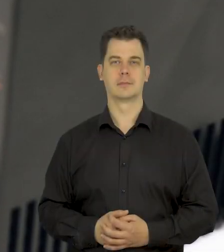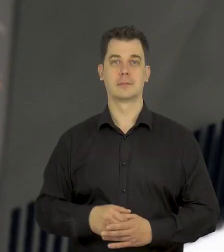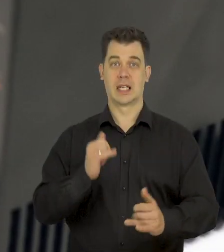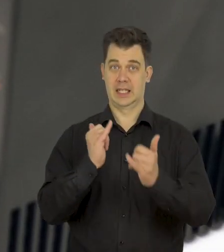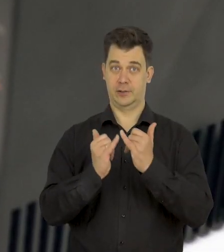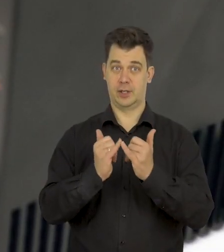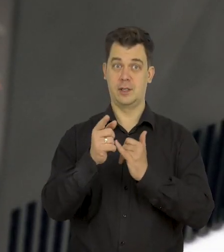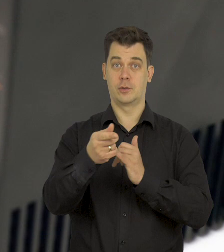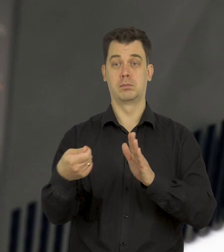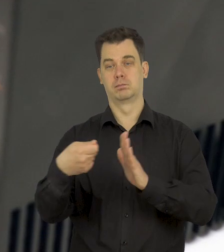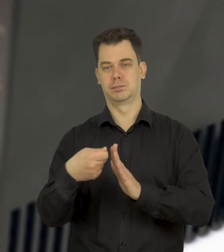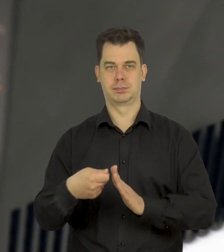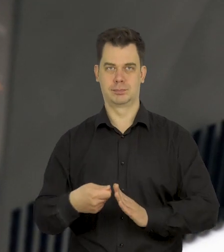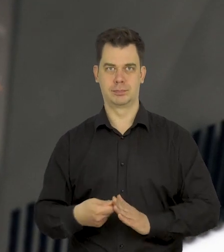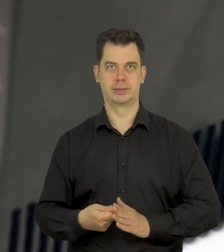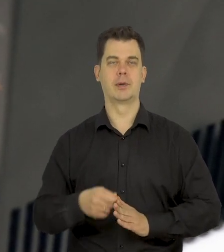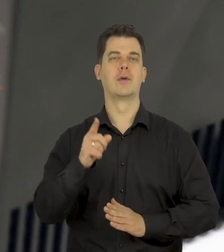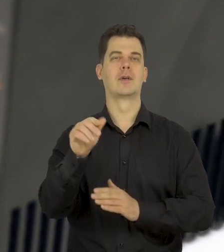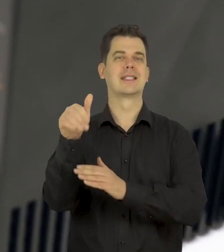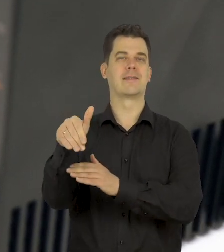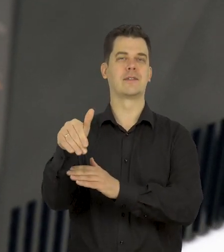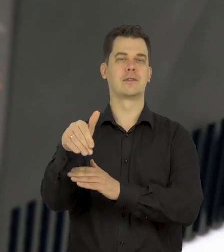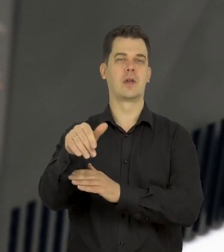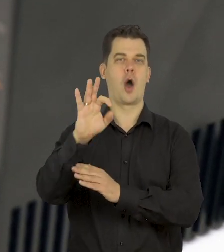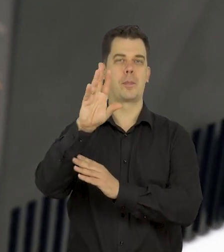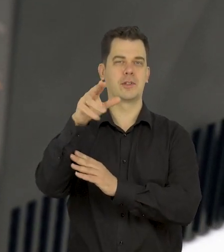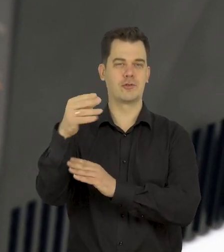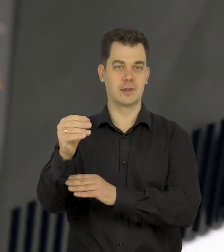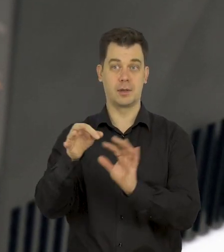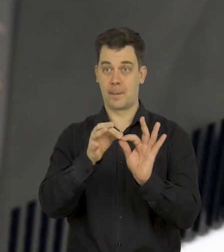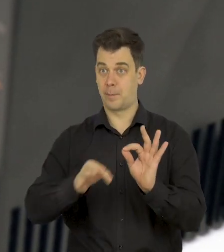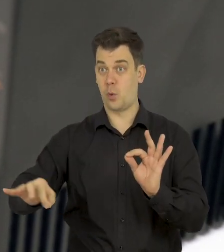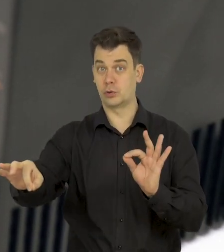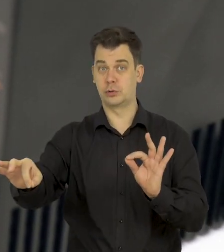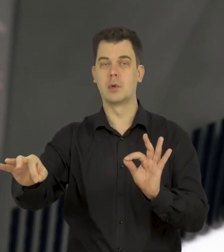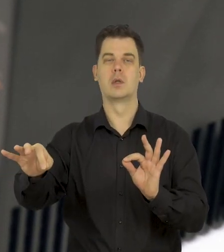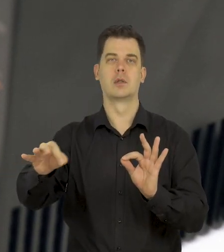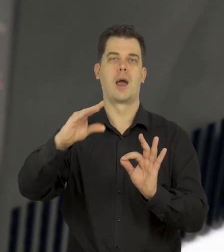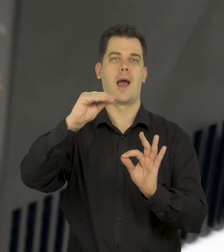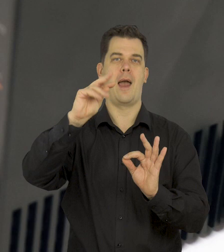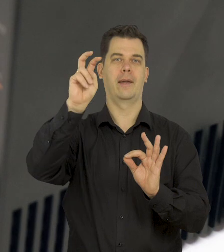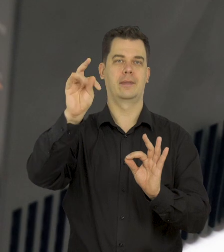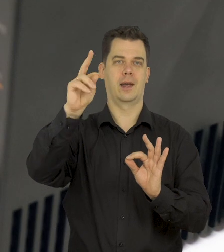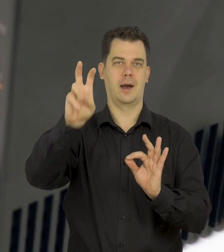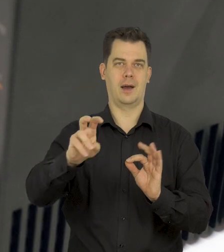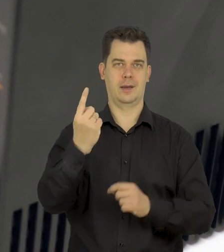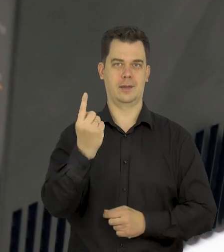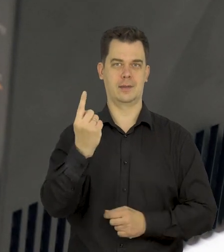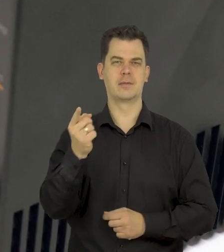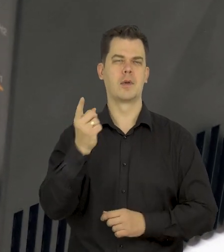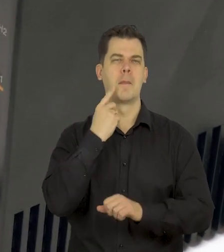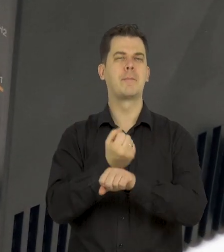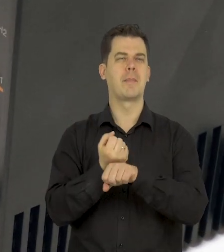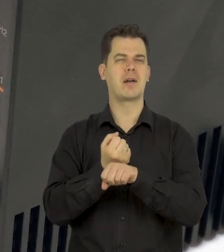Jeśli w Twojej instalacji wykorzystywany jest zewnętrzny terminal optyczny, to podłączamy go do portu ETH1 oznaczonego